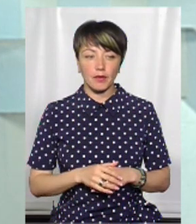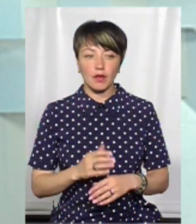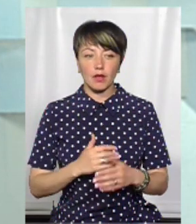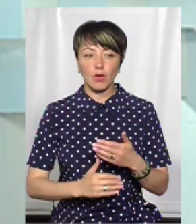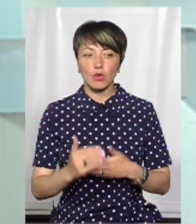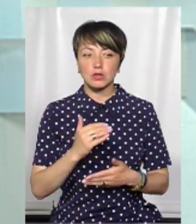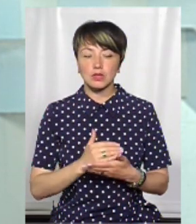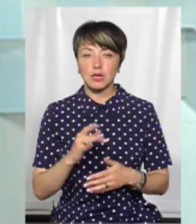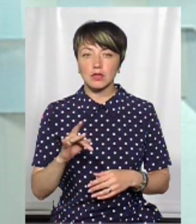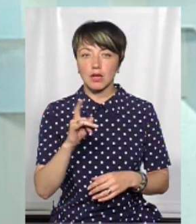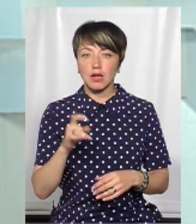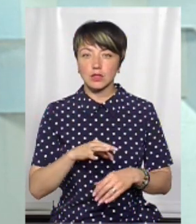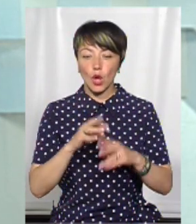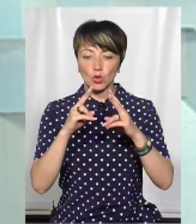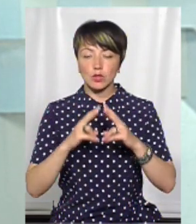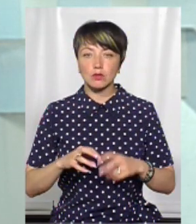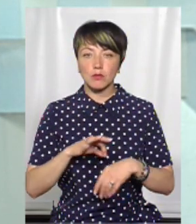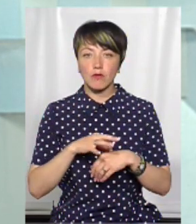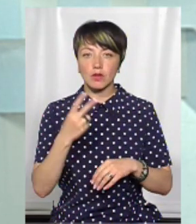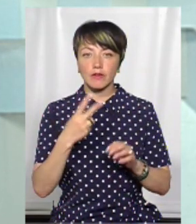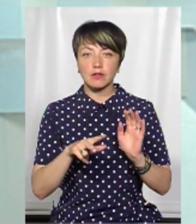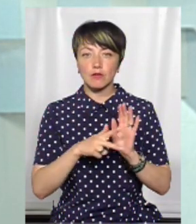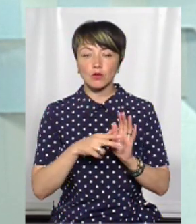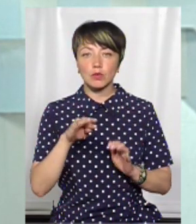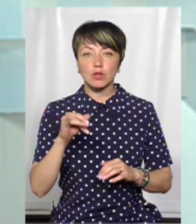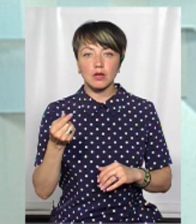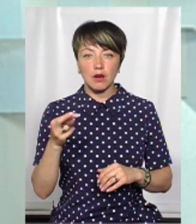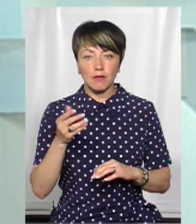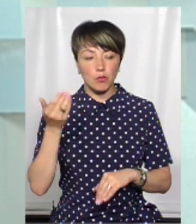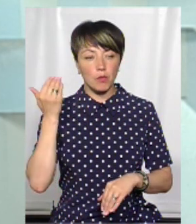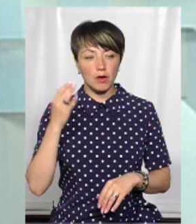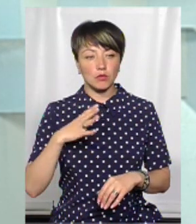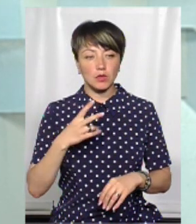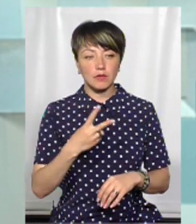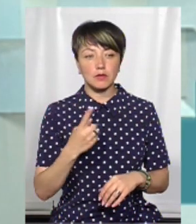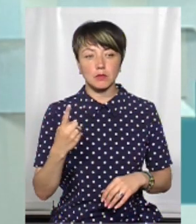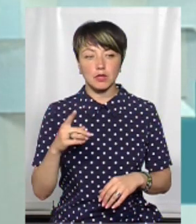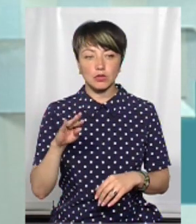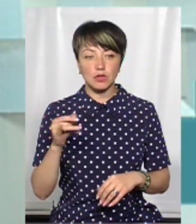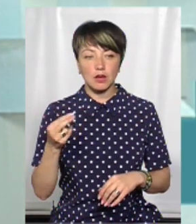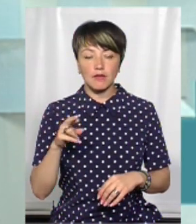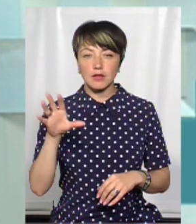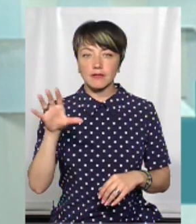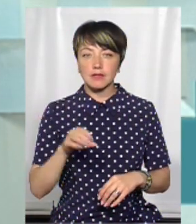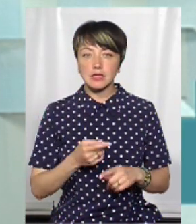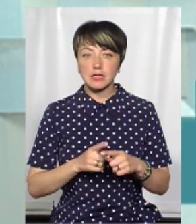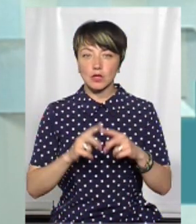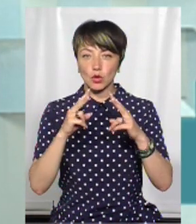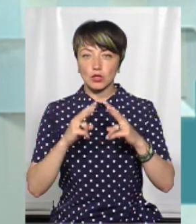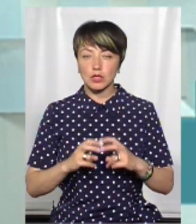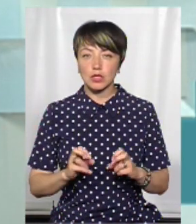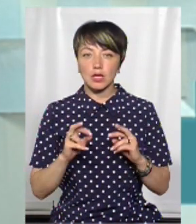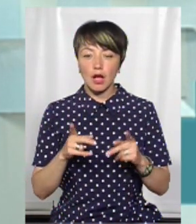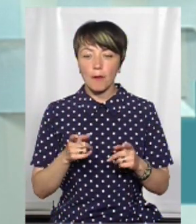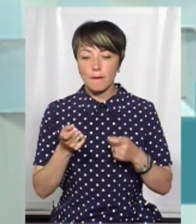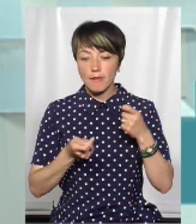Останній раз дослідження ми проводили 28 травня. Попереднє було 21 травня. Всі ці дослідження, як